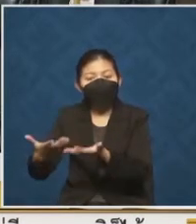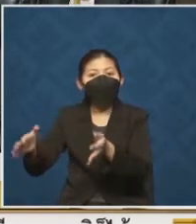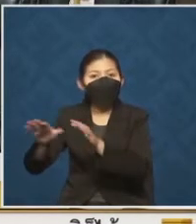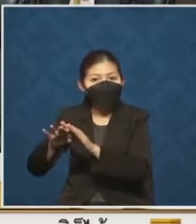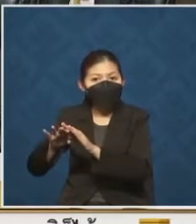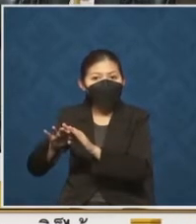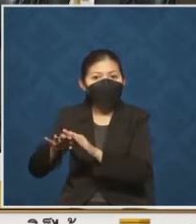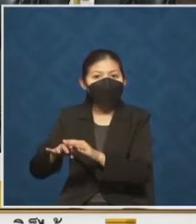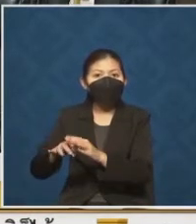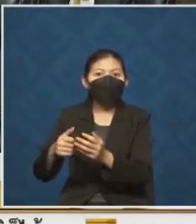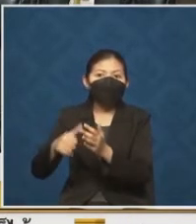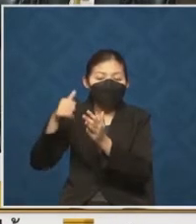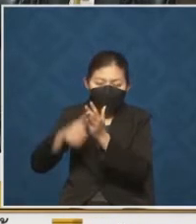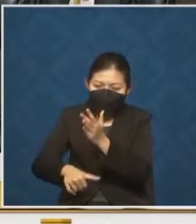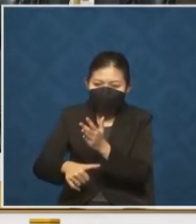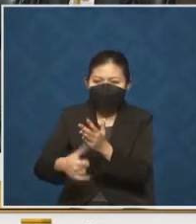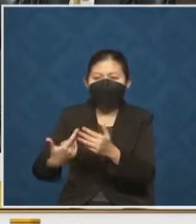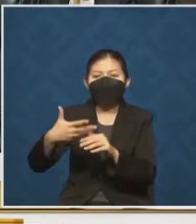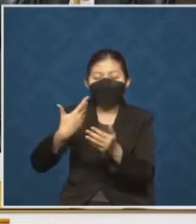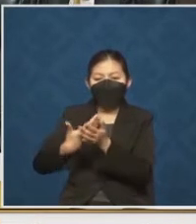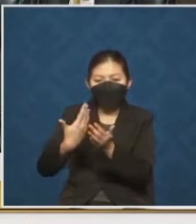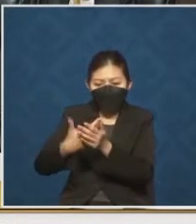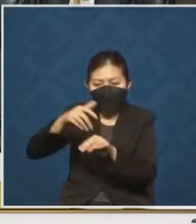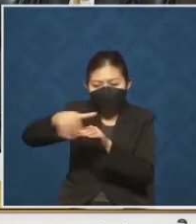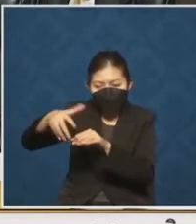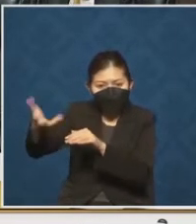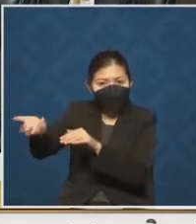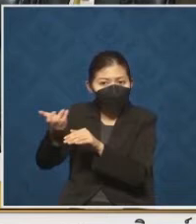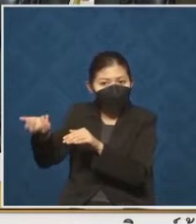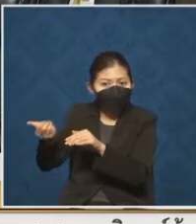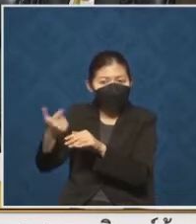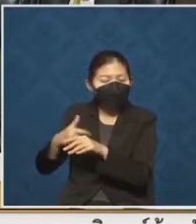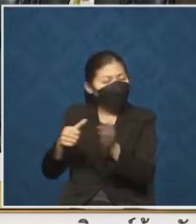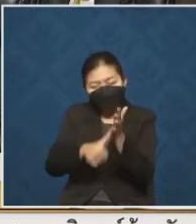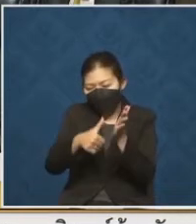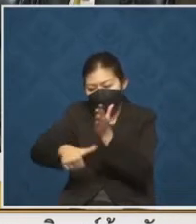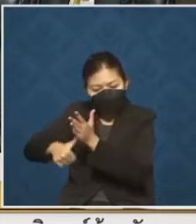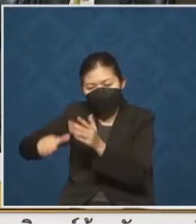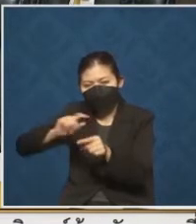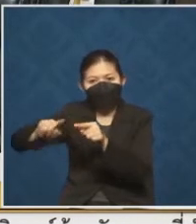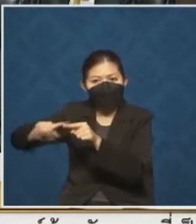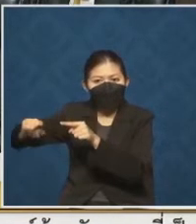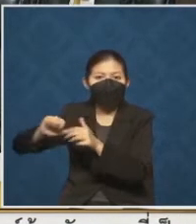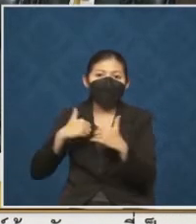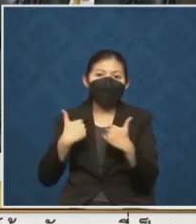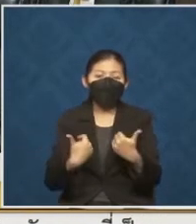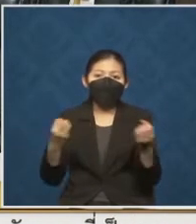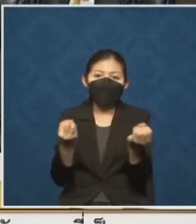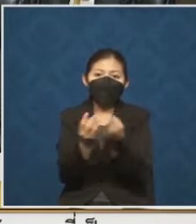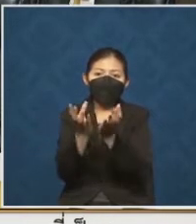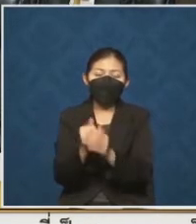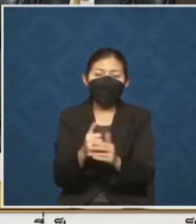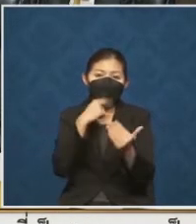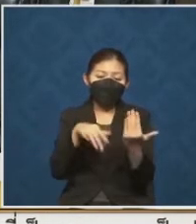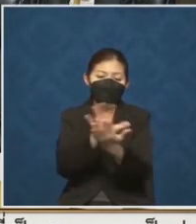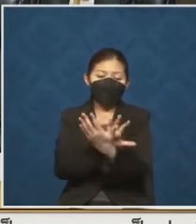แต่ไม่ได้นำเงินมาใช้ให้เกิดประโยชน์มาใช้อย่างไร้ประสิทธิภาพทำให้เกิด